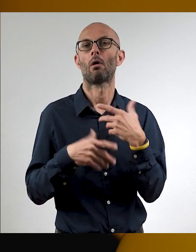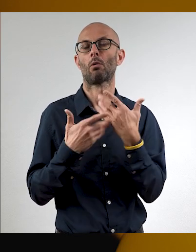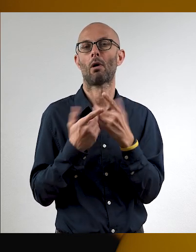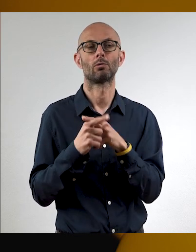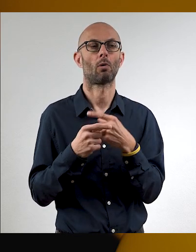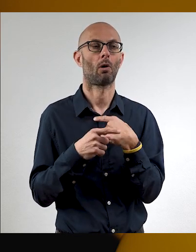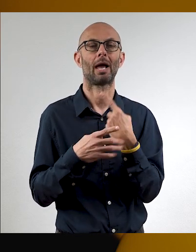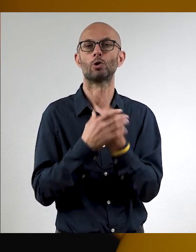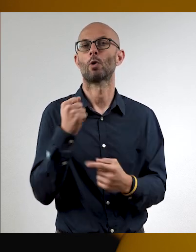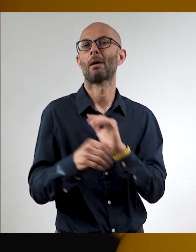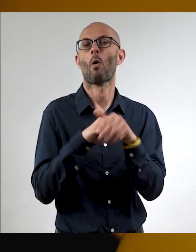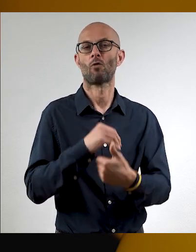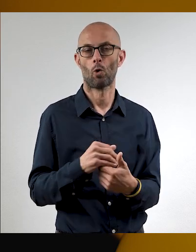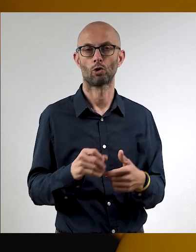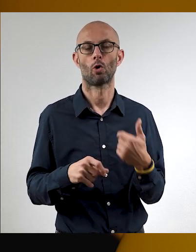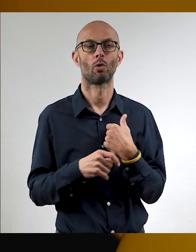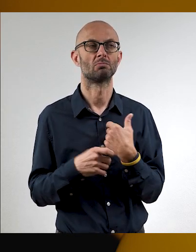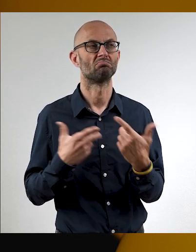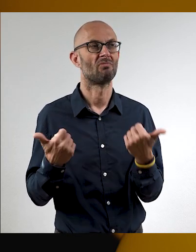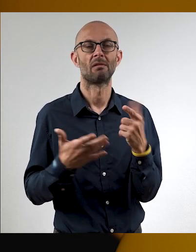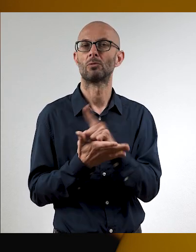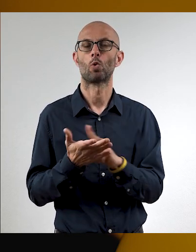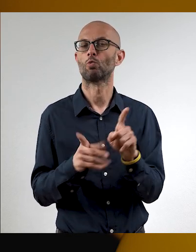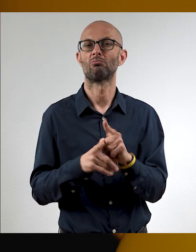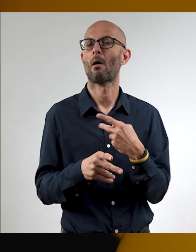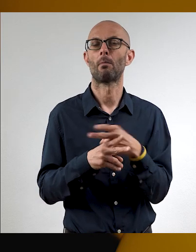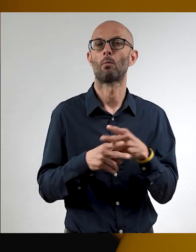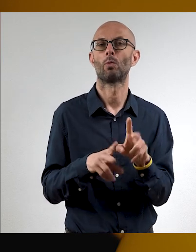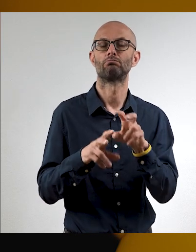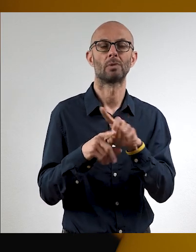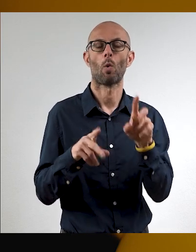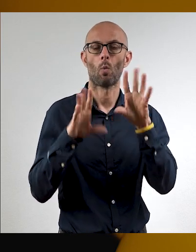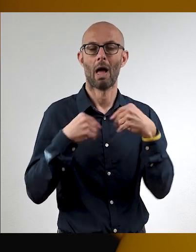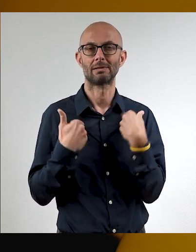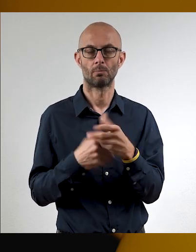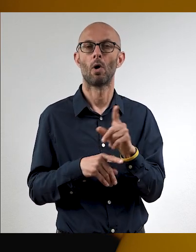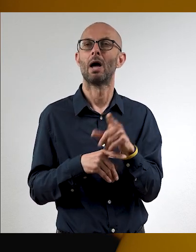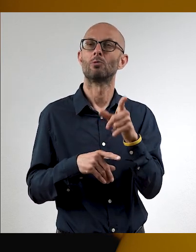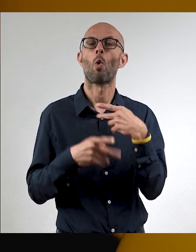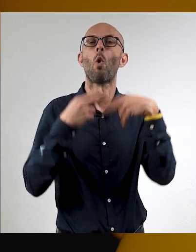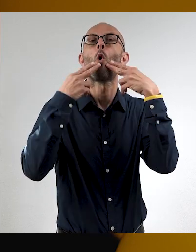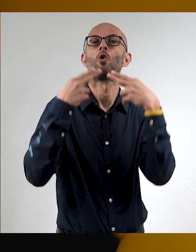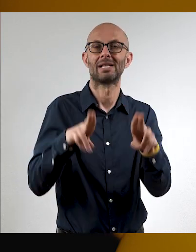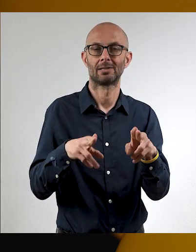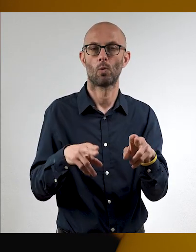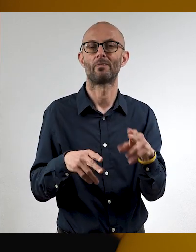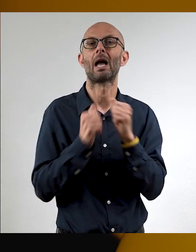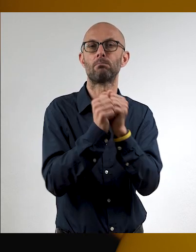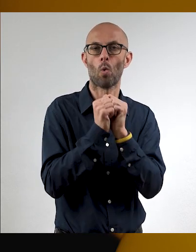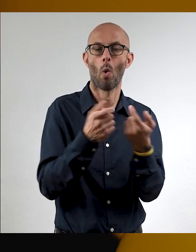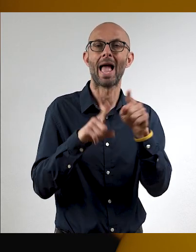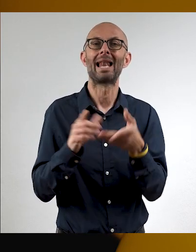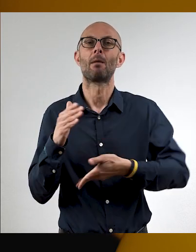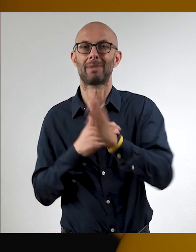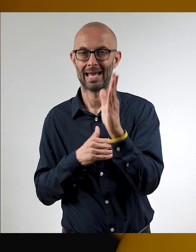utopeli, ko se lahko v enem trenutku povsem izklopimo. Govorimo torej o odzivu boj ali